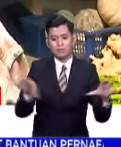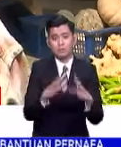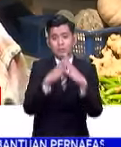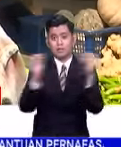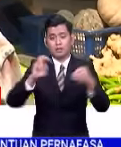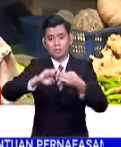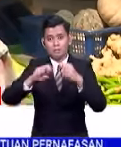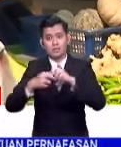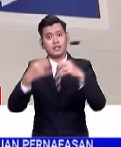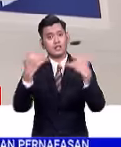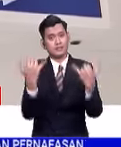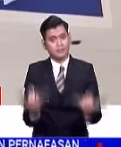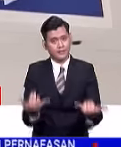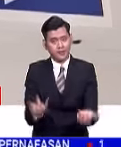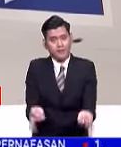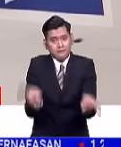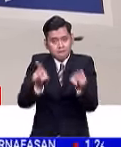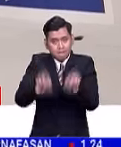ini.